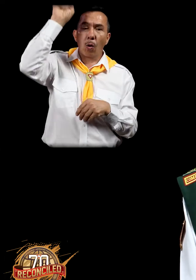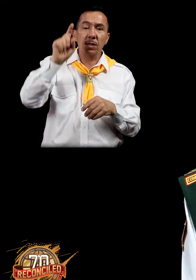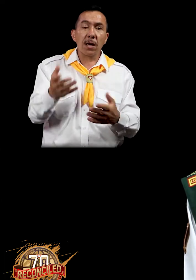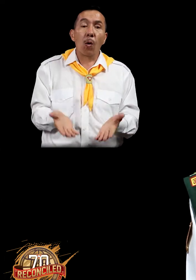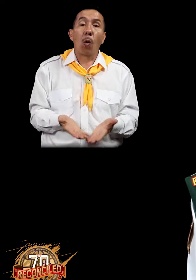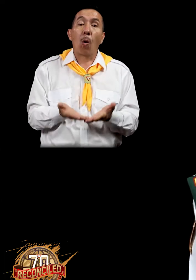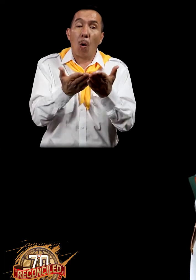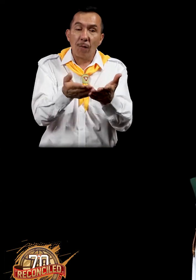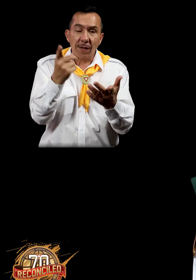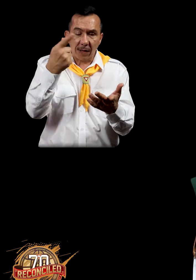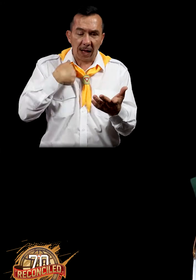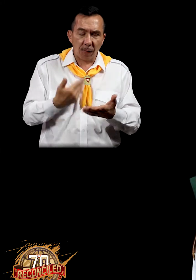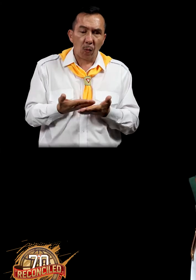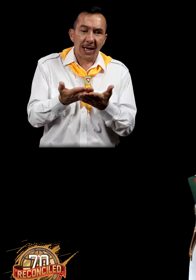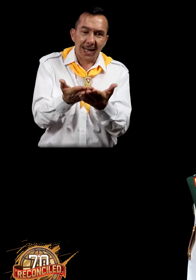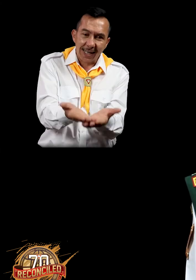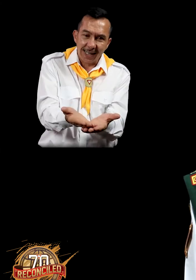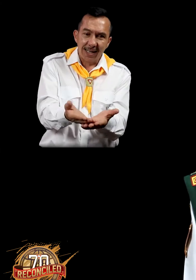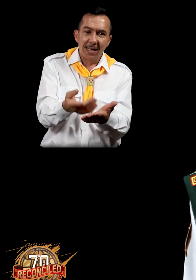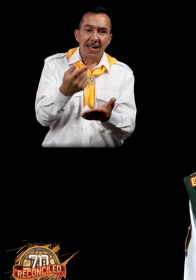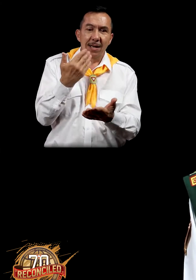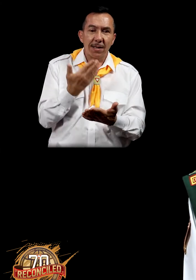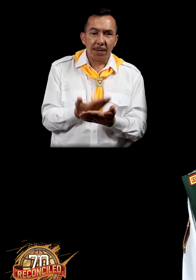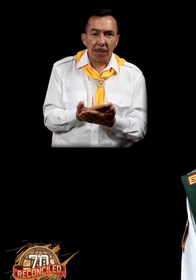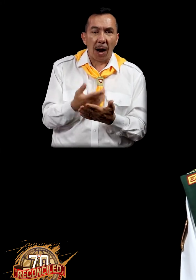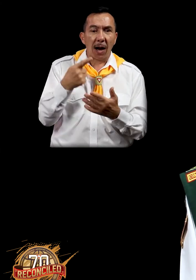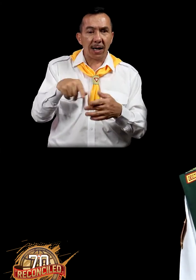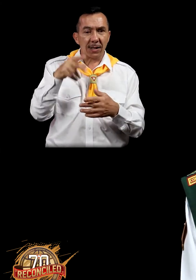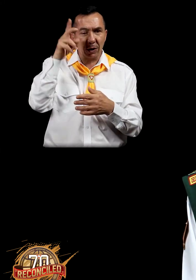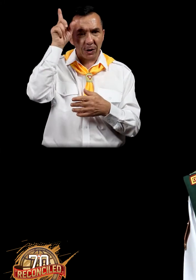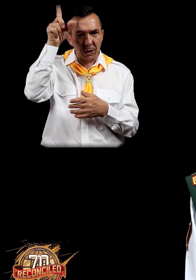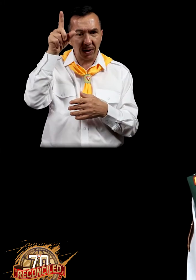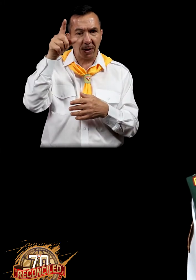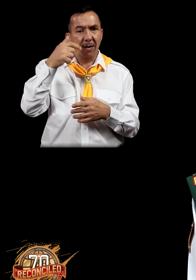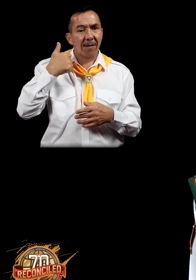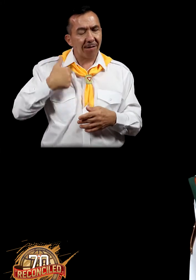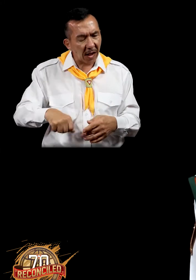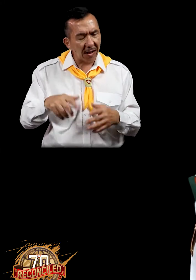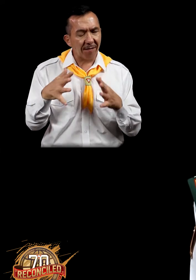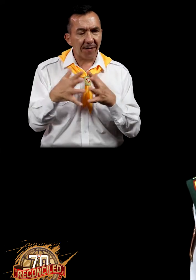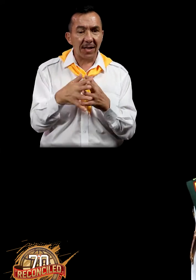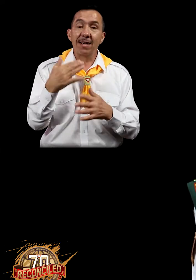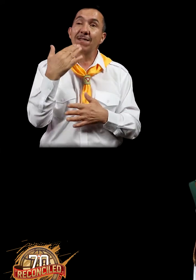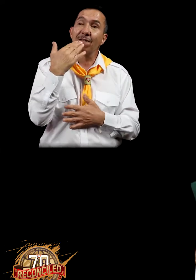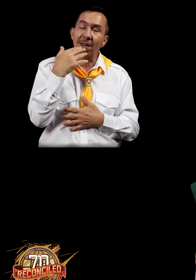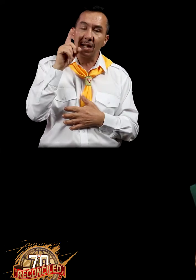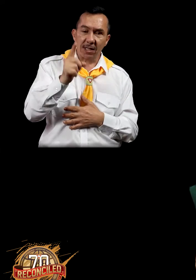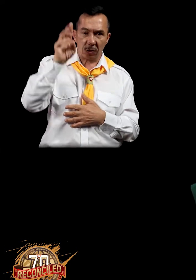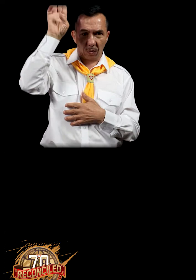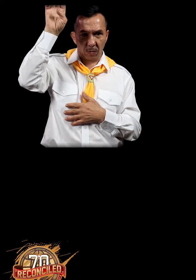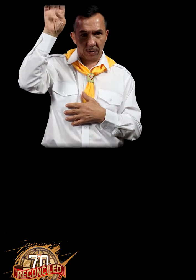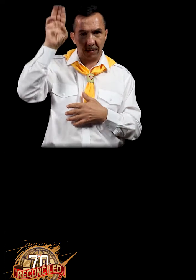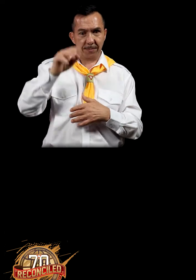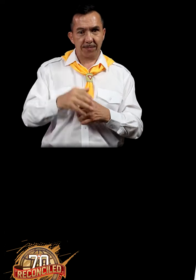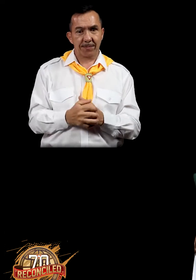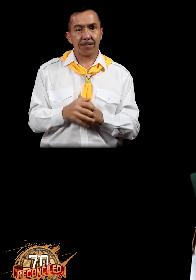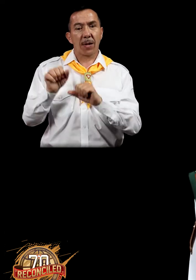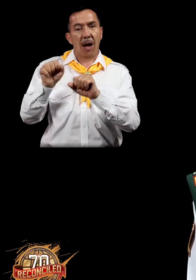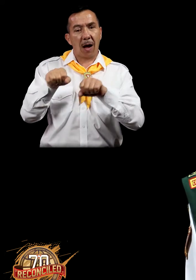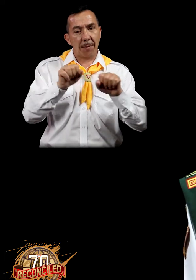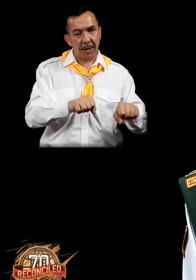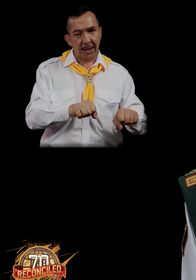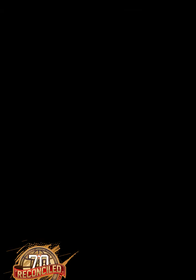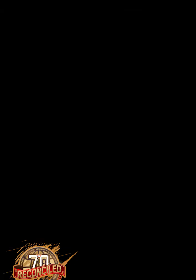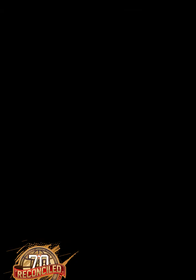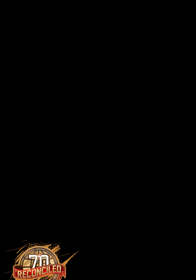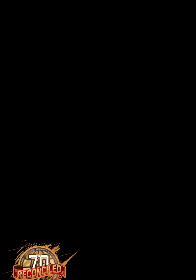offer om ons te red. Mag die Here u sien om te wil weet wie God is.